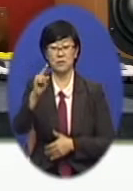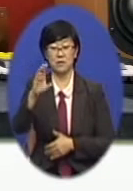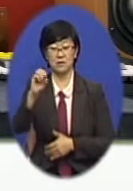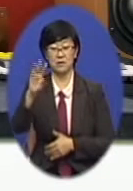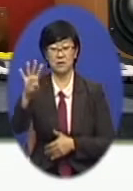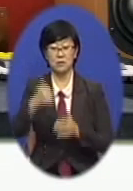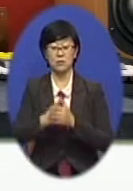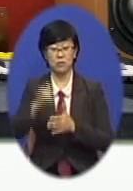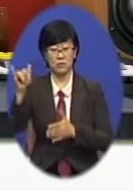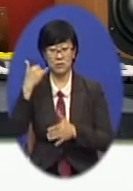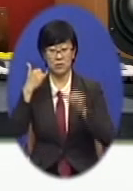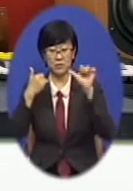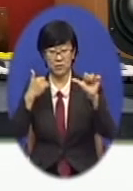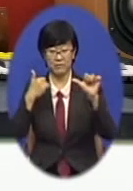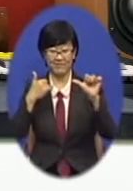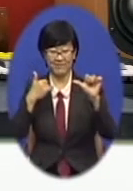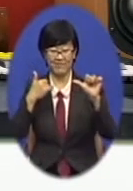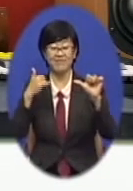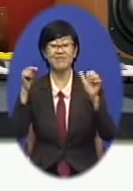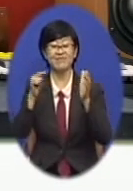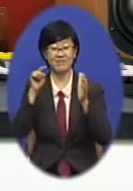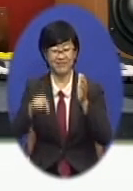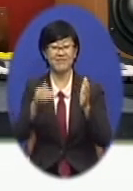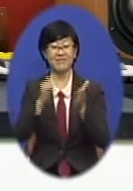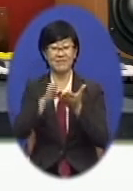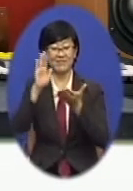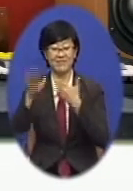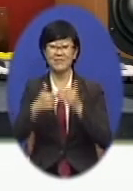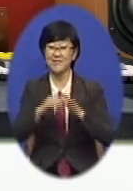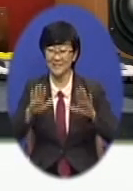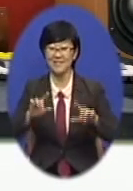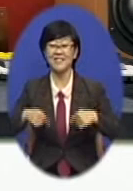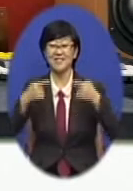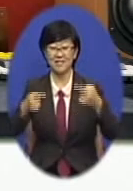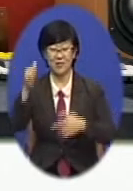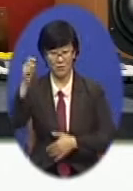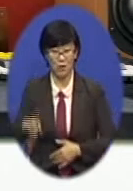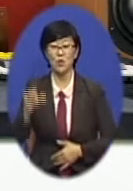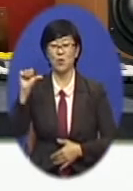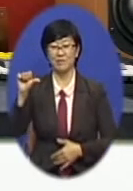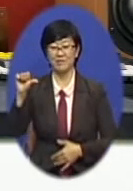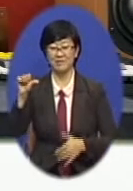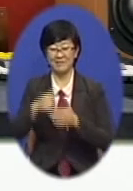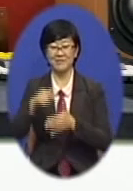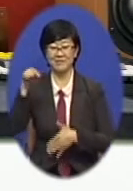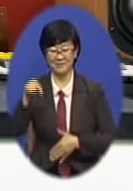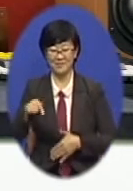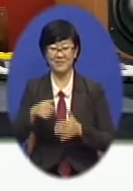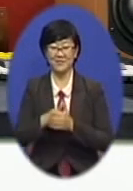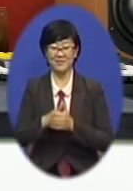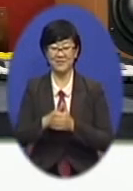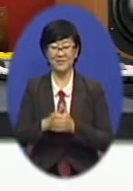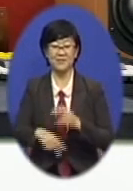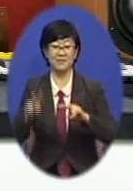060-608-1004번 누르시고, 5번 누르신 다음에, 지금 부르실 분은 5번 참가자입니다.